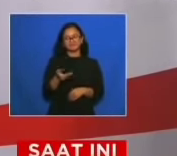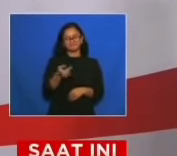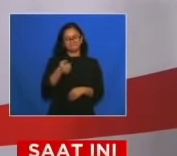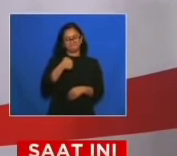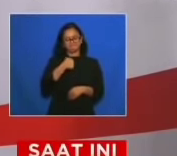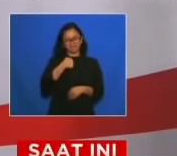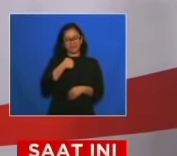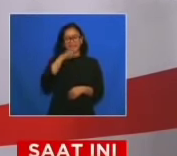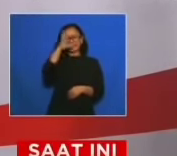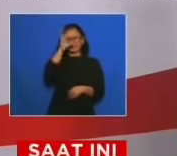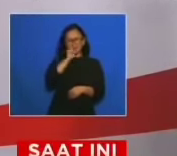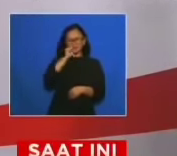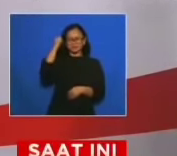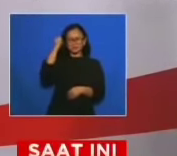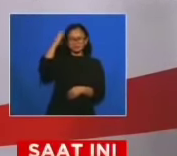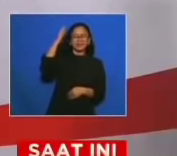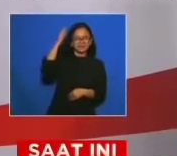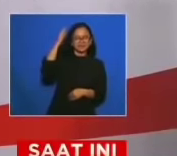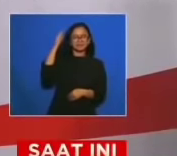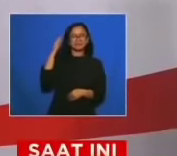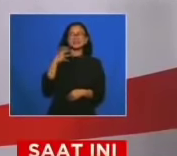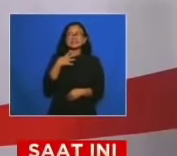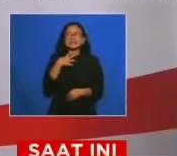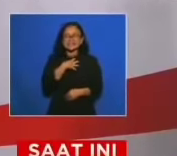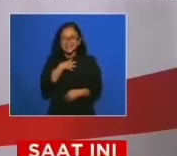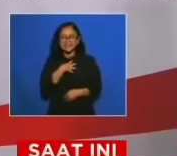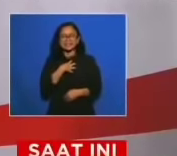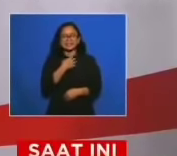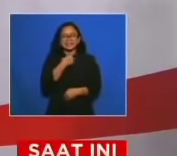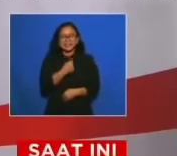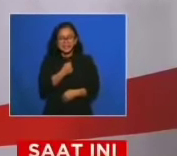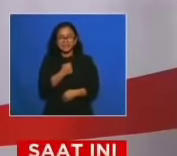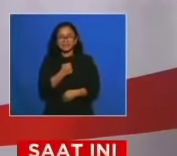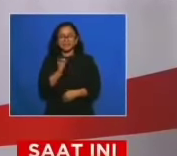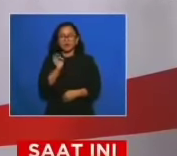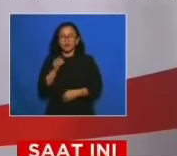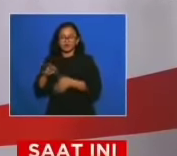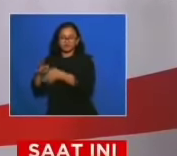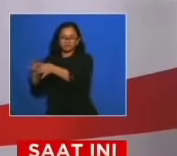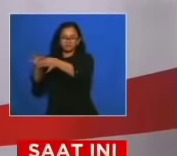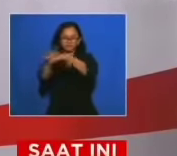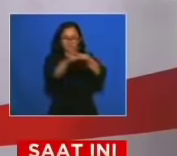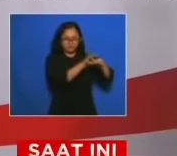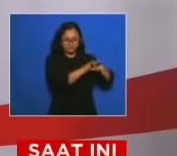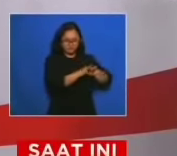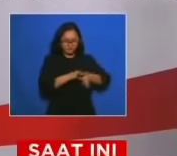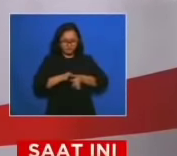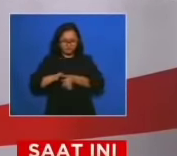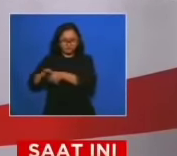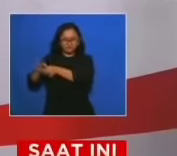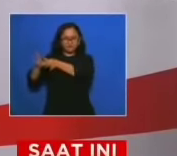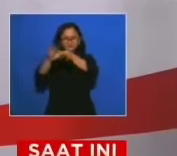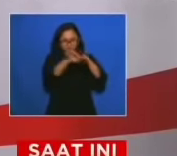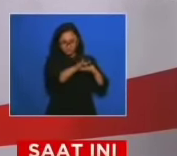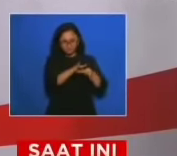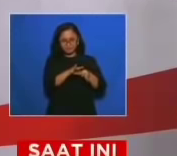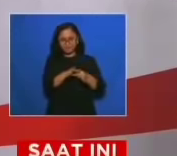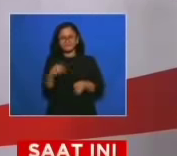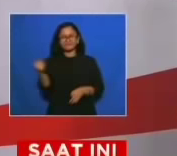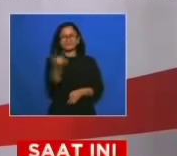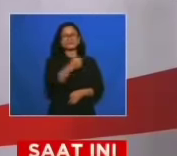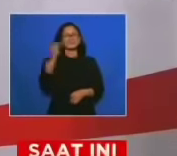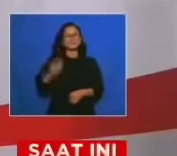saya sadar, kami yakin, kita bersama meyakini bahwa kita bisa